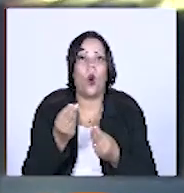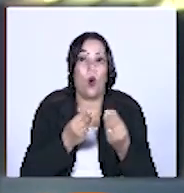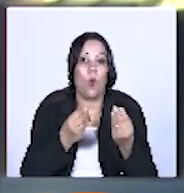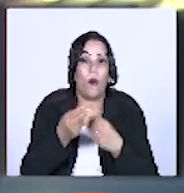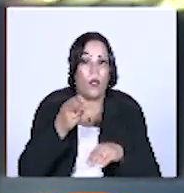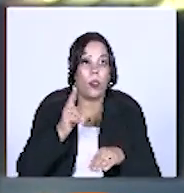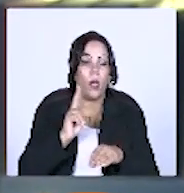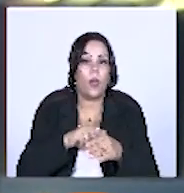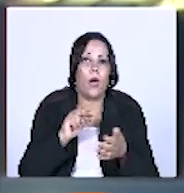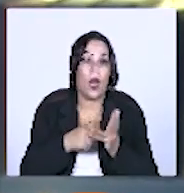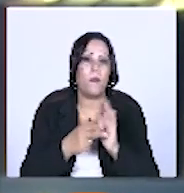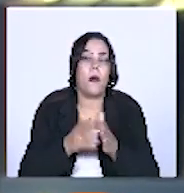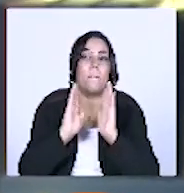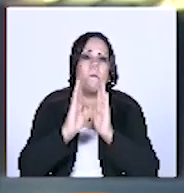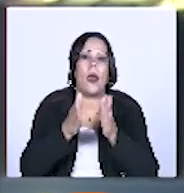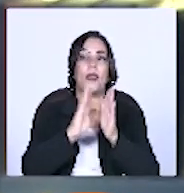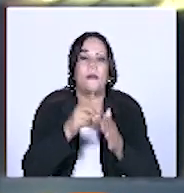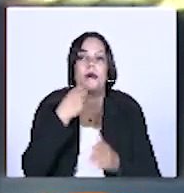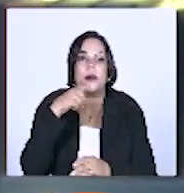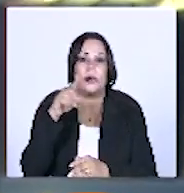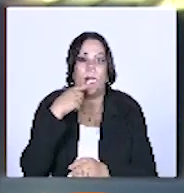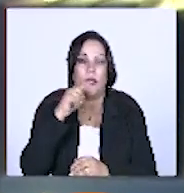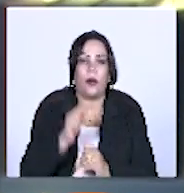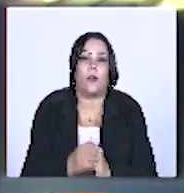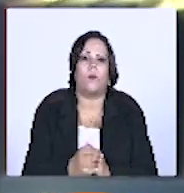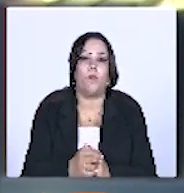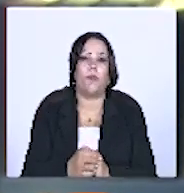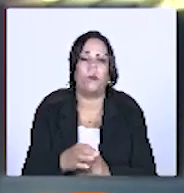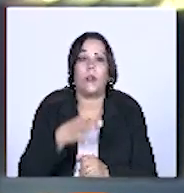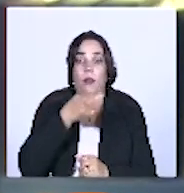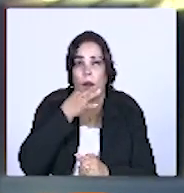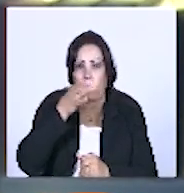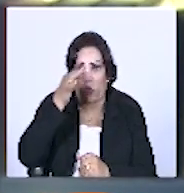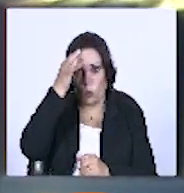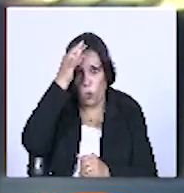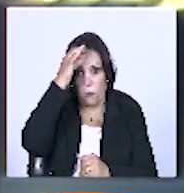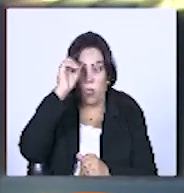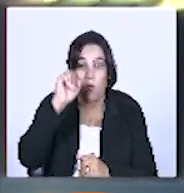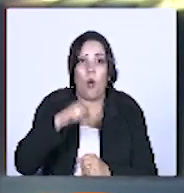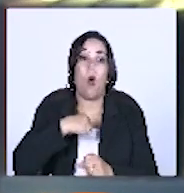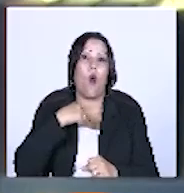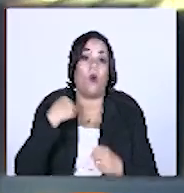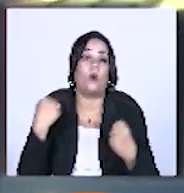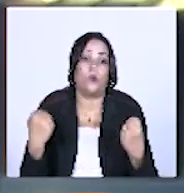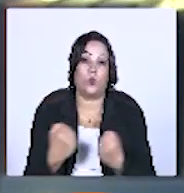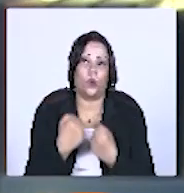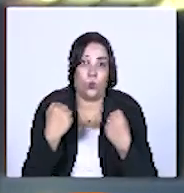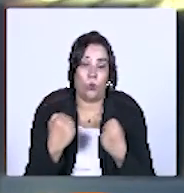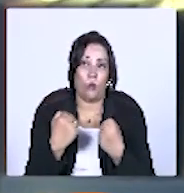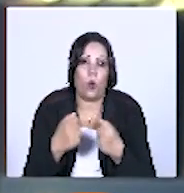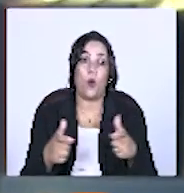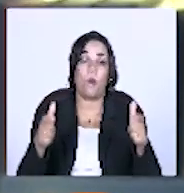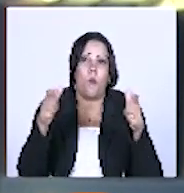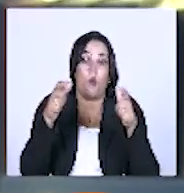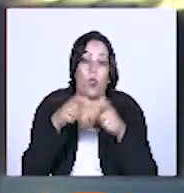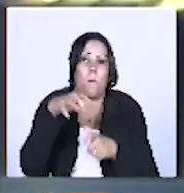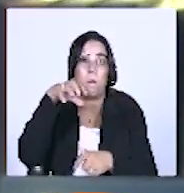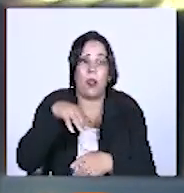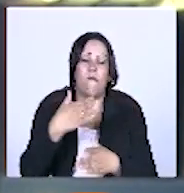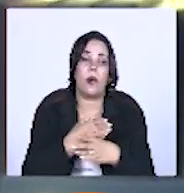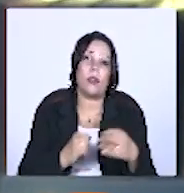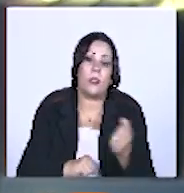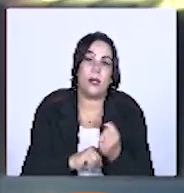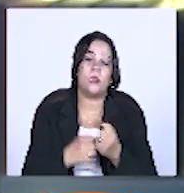اخر جرى في مكتبه الاسكندريه تحت عنوان دور المجتمع المدني في تعزيز